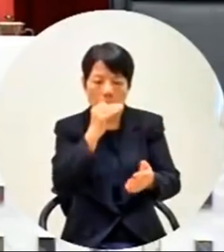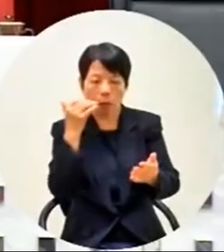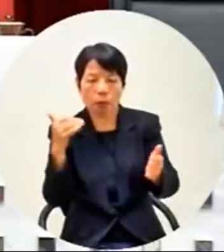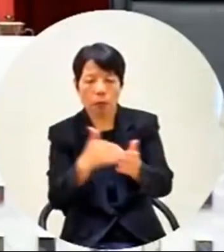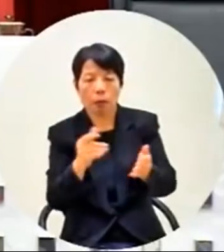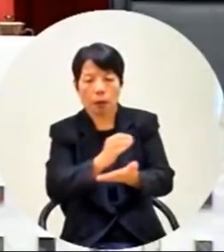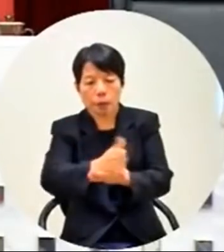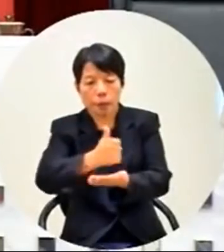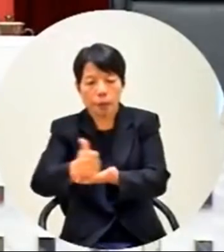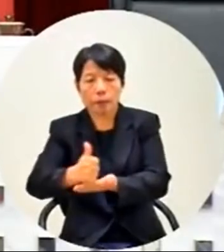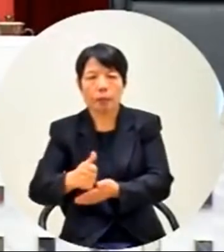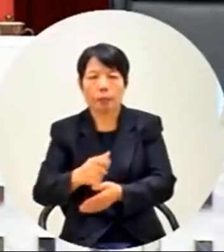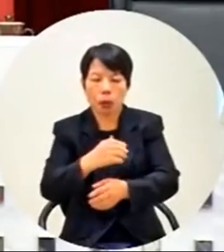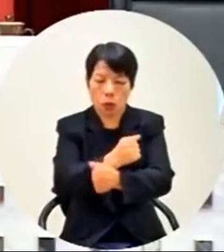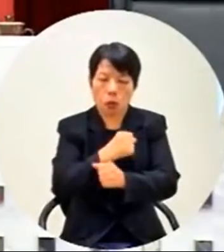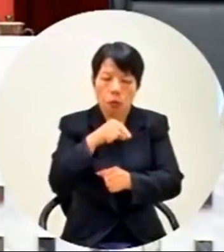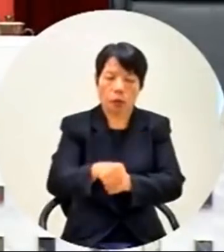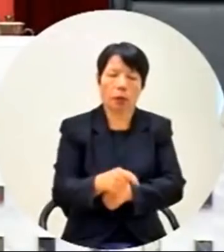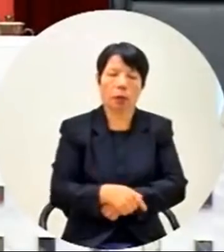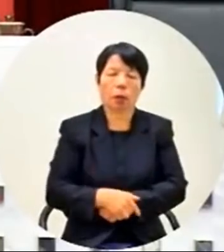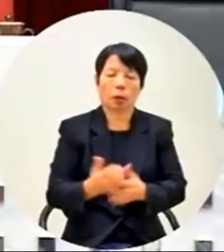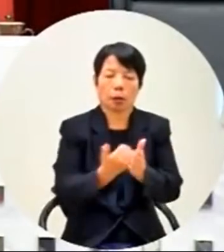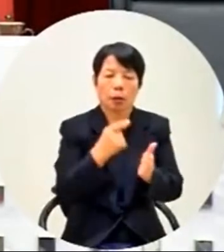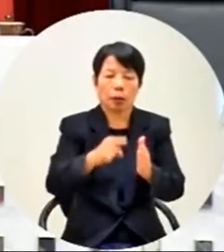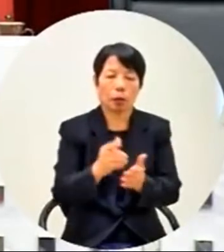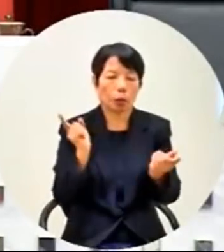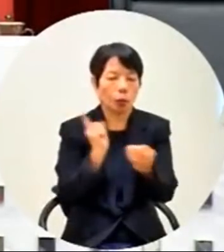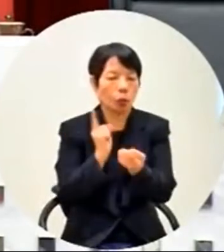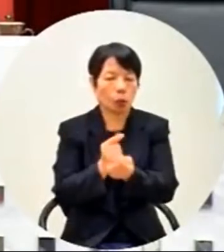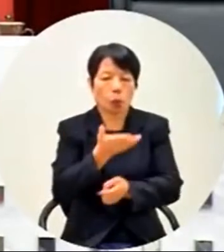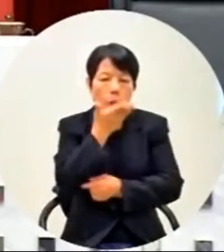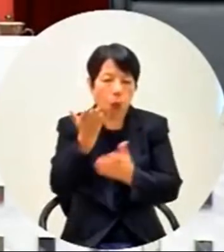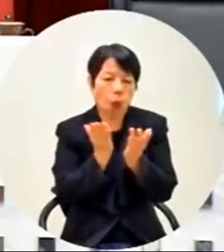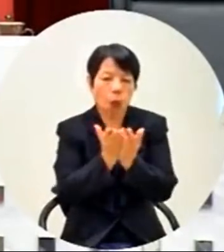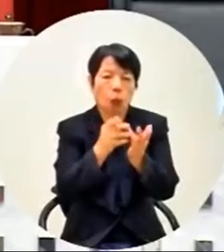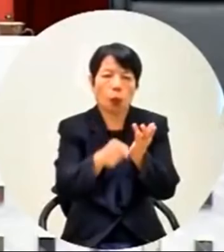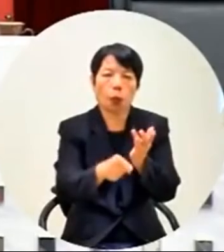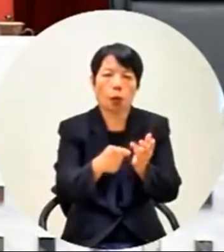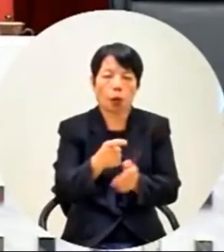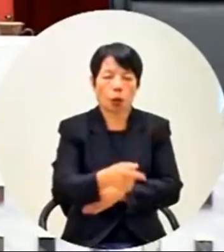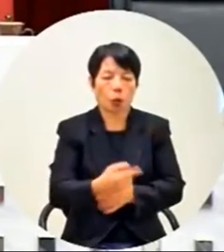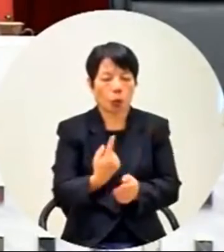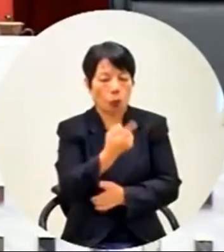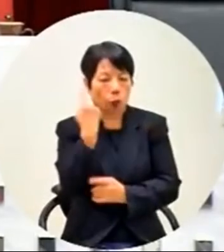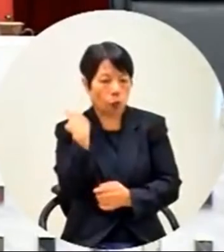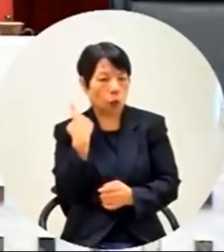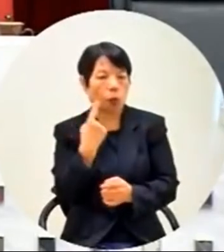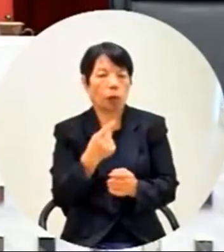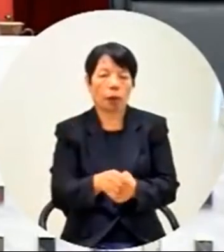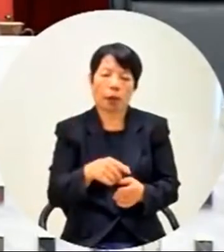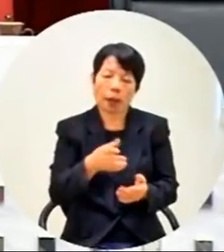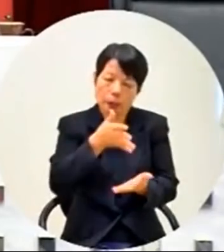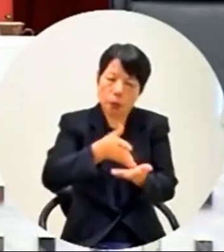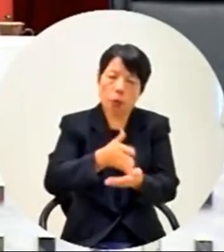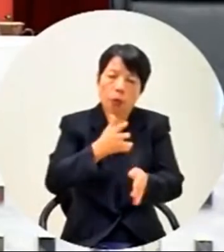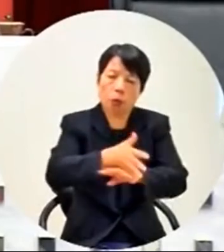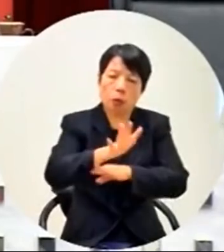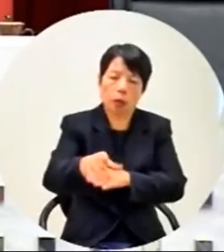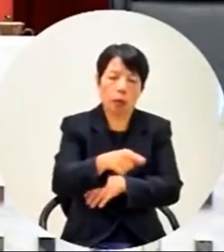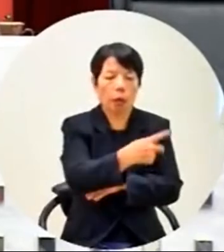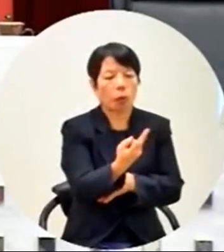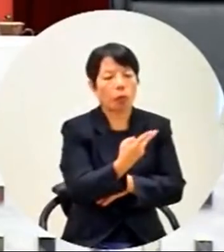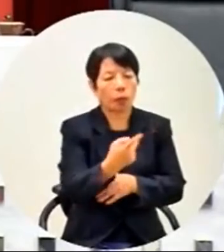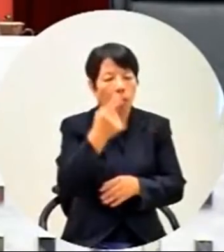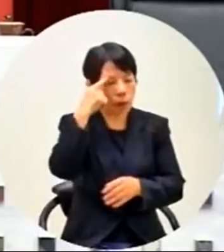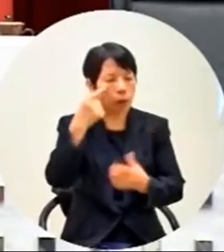好啊，在这边请注意啊。还有刚刚另外一个游艇的部分哈，这个本席昨天也有关心这一个部分啊，跟李雅竹议员的意思就是这